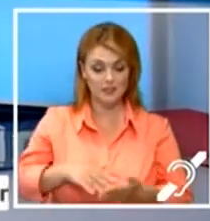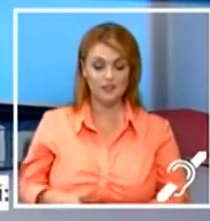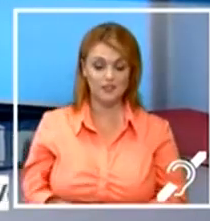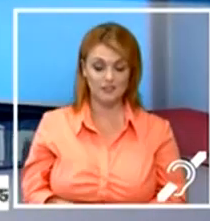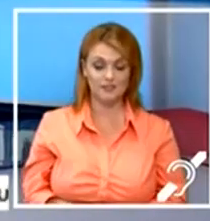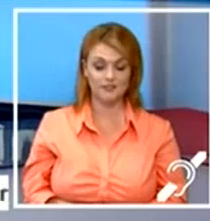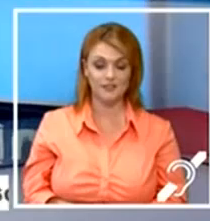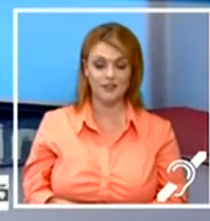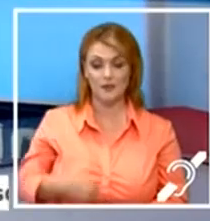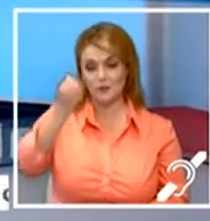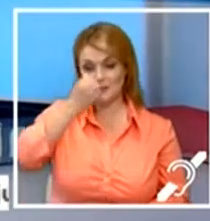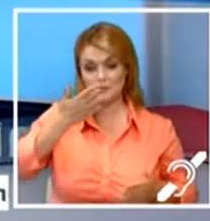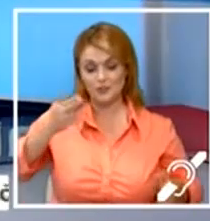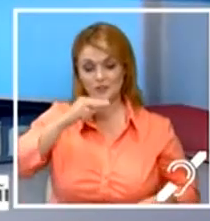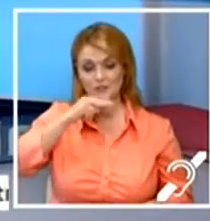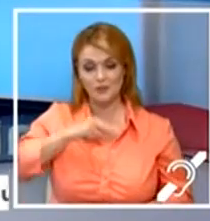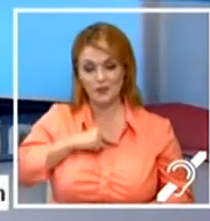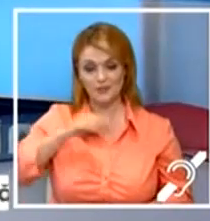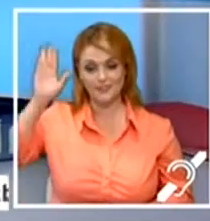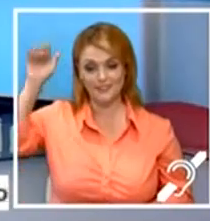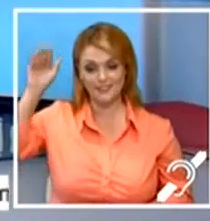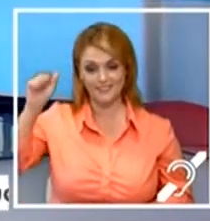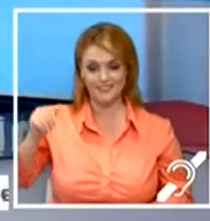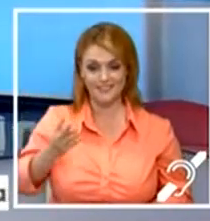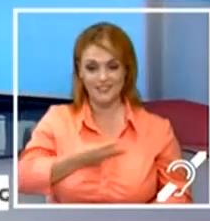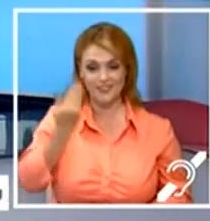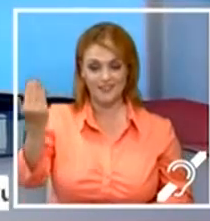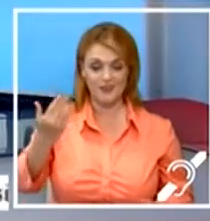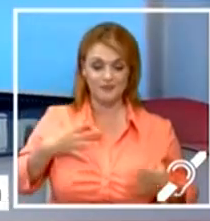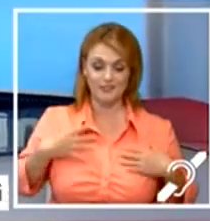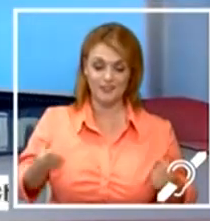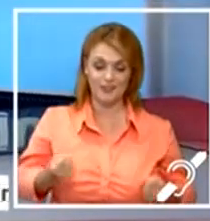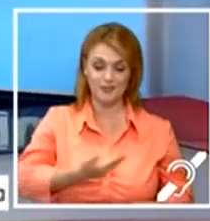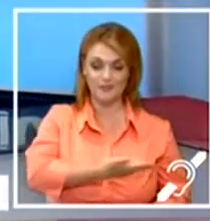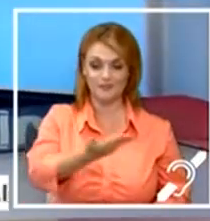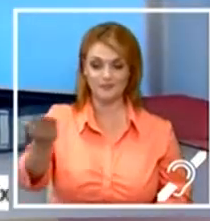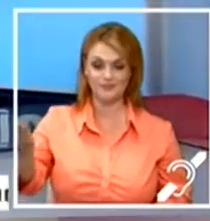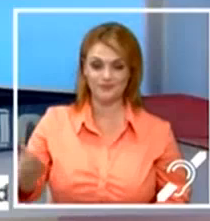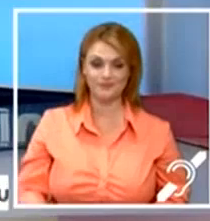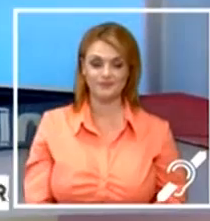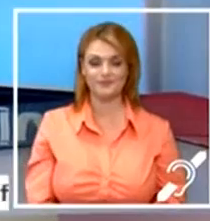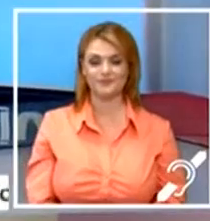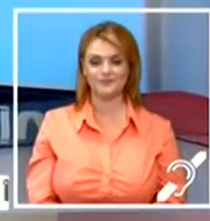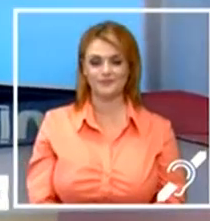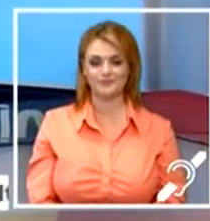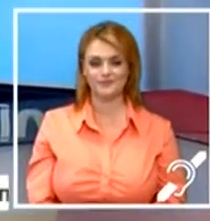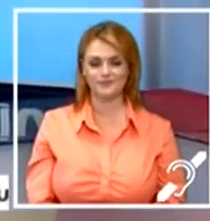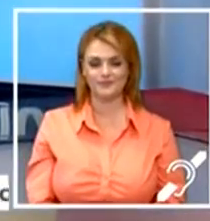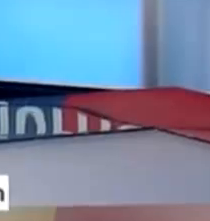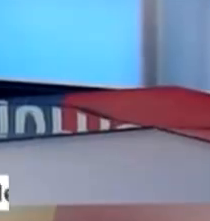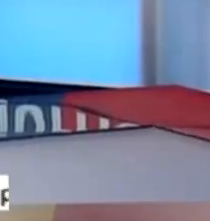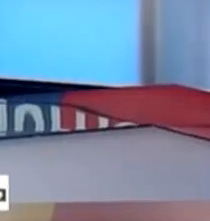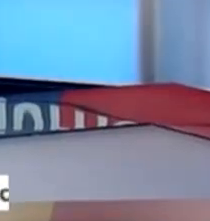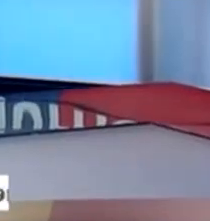noi ne revedem la jurnalul orei 22. Sunt Vadim Cheptănaru și vă mulțumesc pentru atenție. O seară frumoasă, să aveți, la revedere!